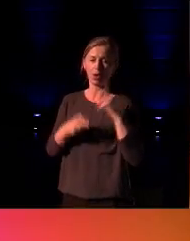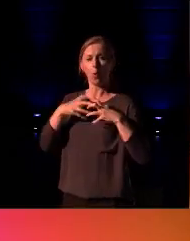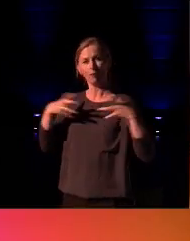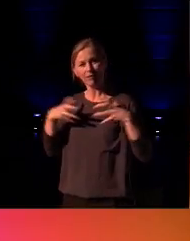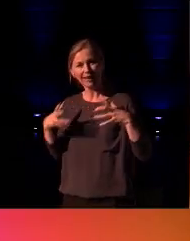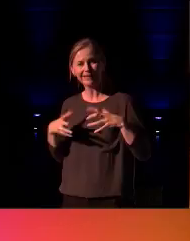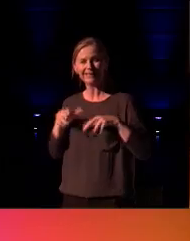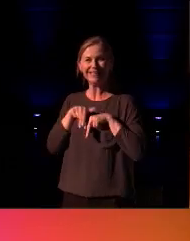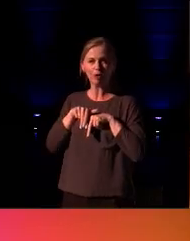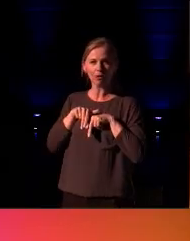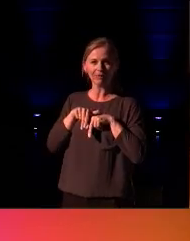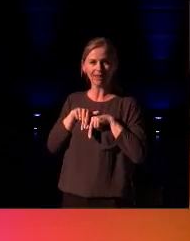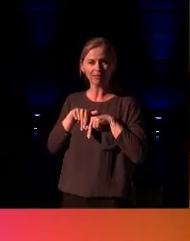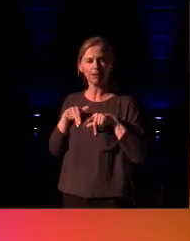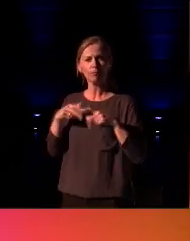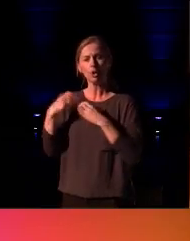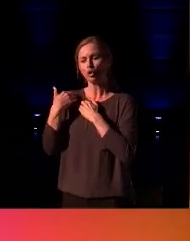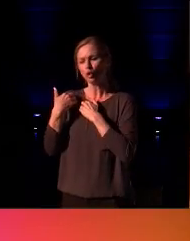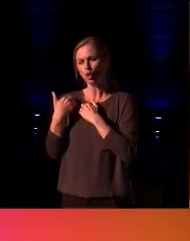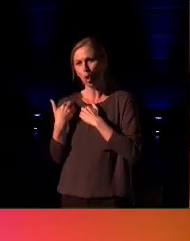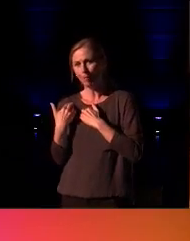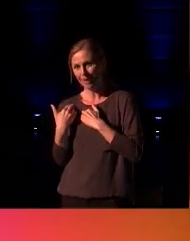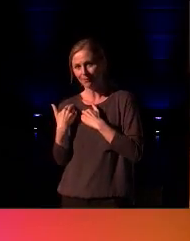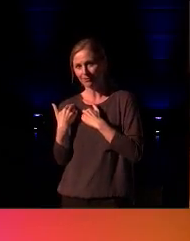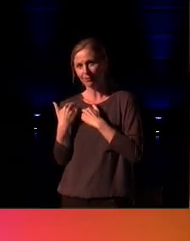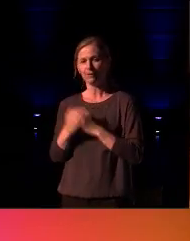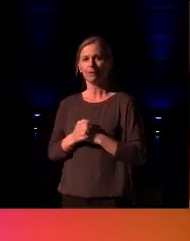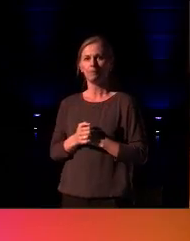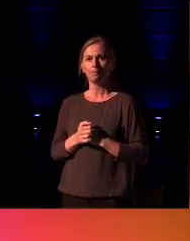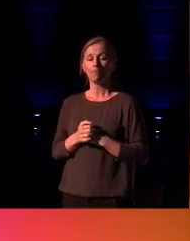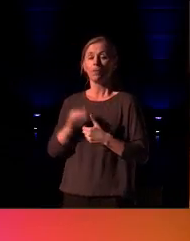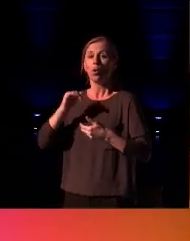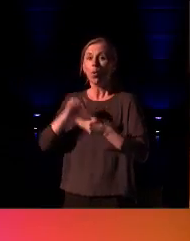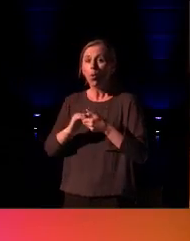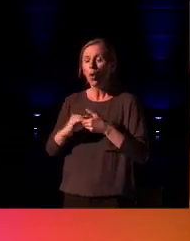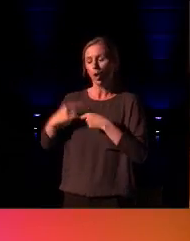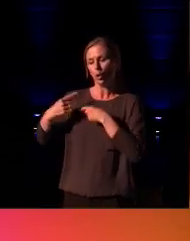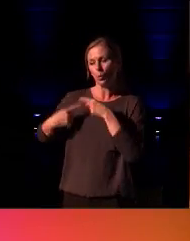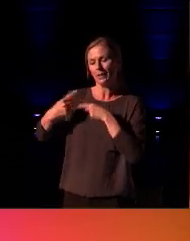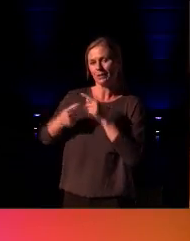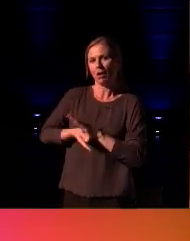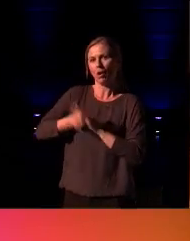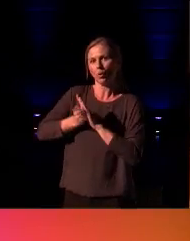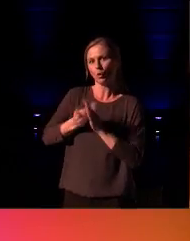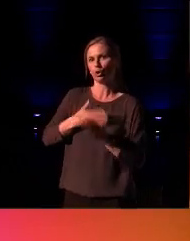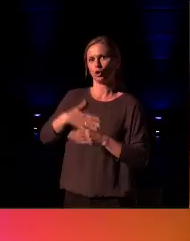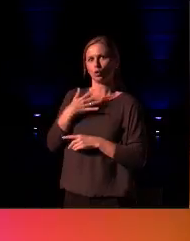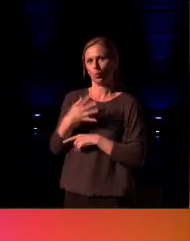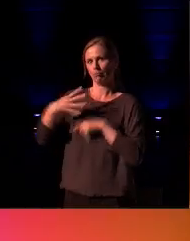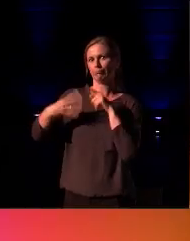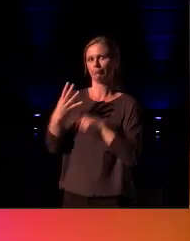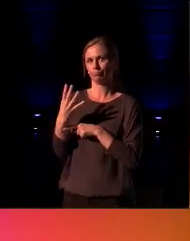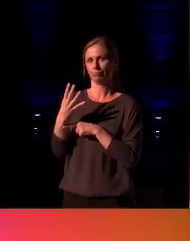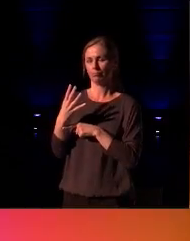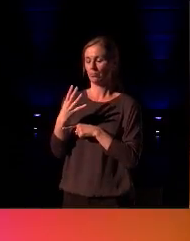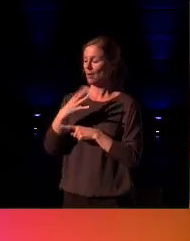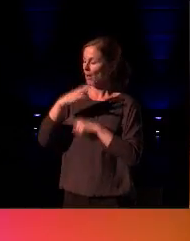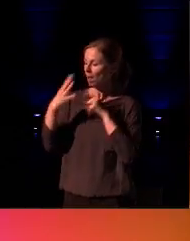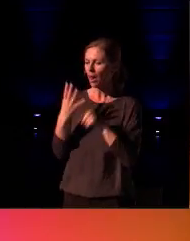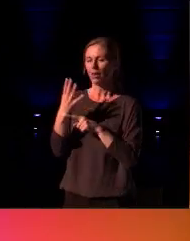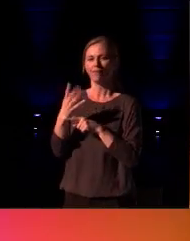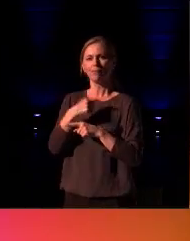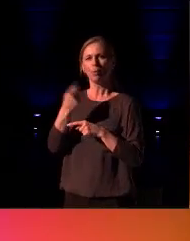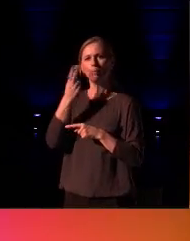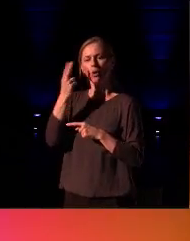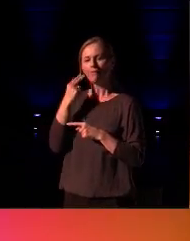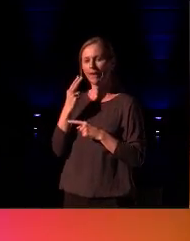overvekt, inaktivitet, skrøpeligheten og de kroniske og akutte sykdommene. Alt dette må vi